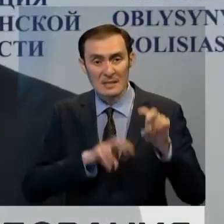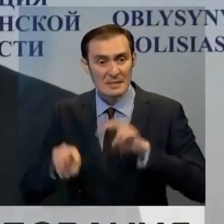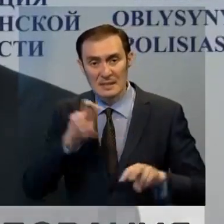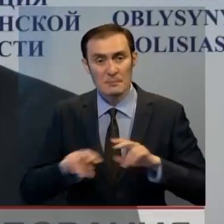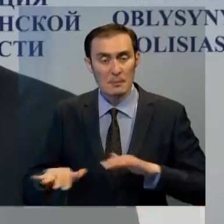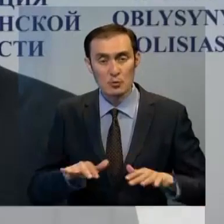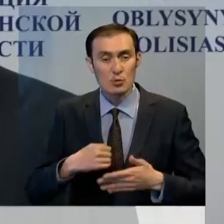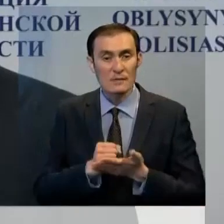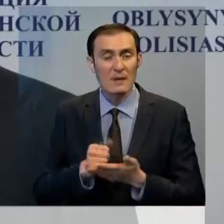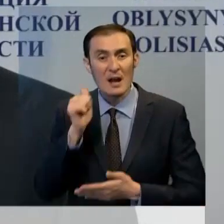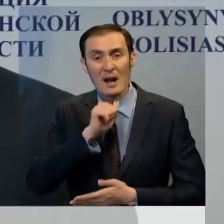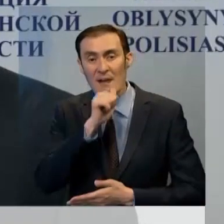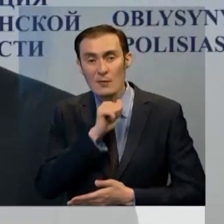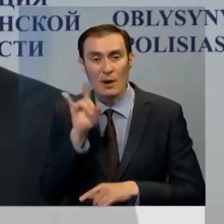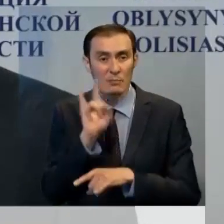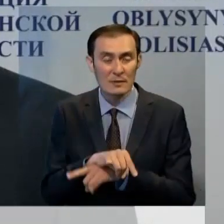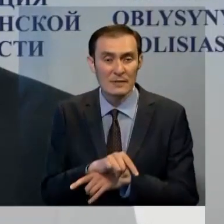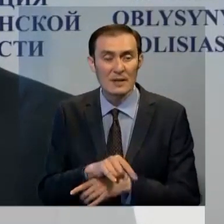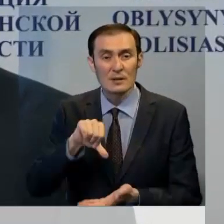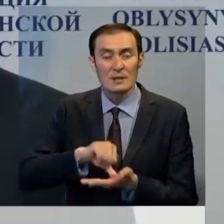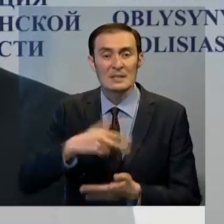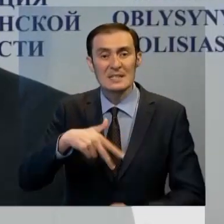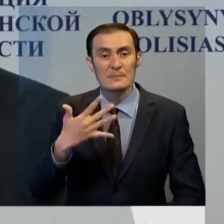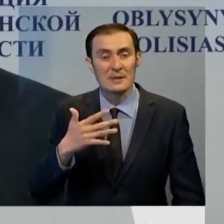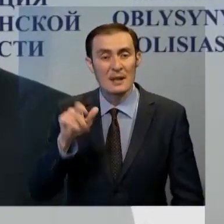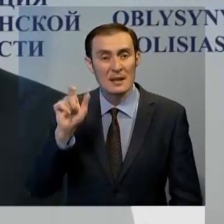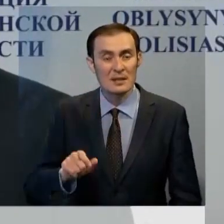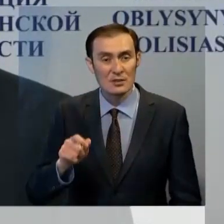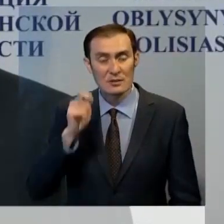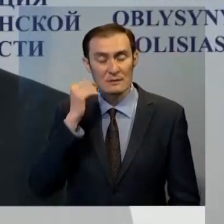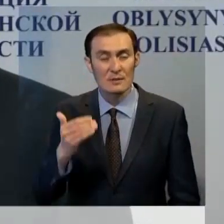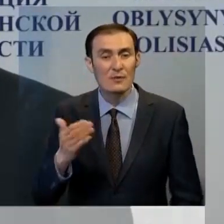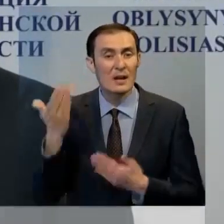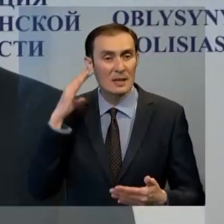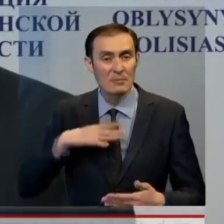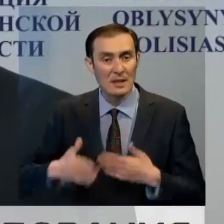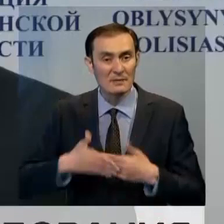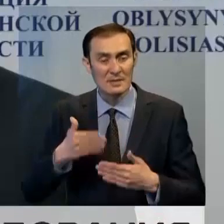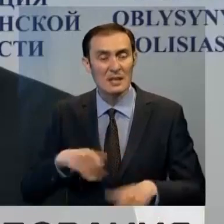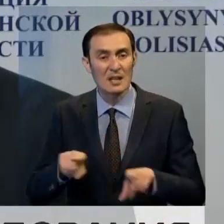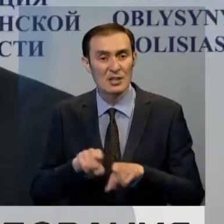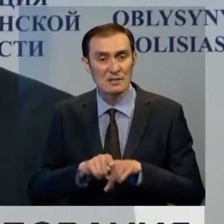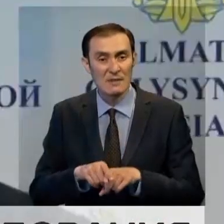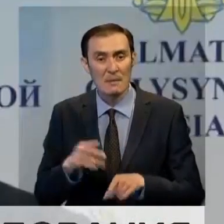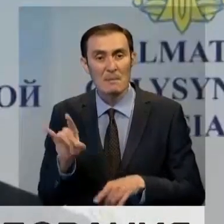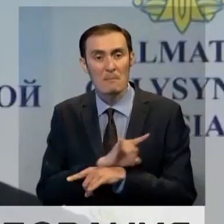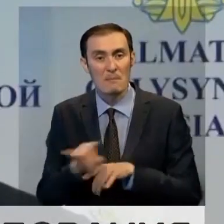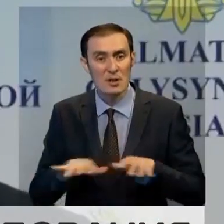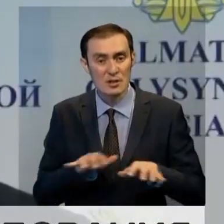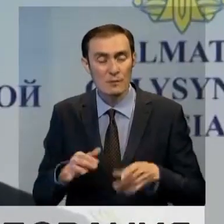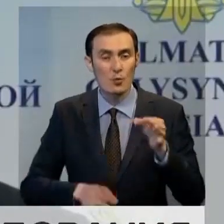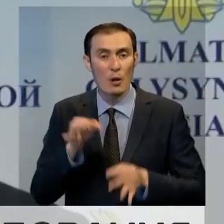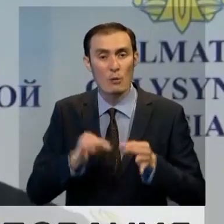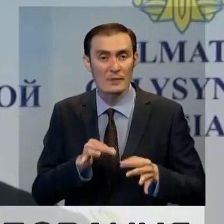удалось установить, что афера дело рук 35-летнего жителя города Алматы, ранее привлекавшегося к ответственности за аналогичное мошенничество.